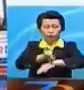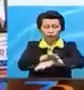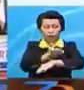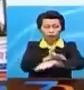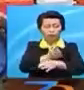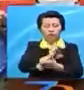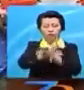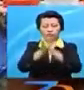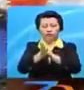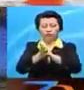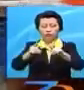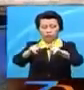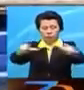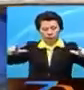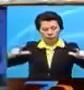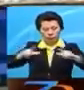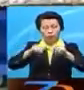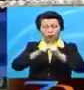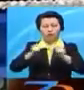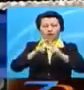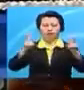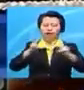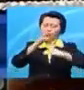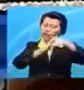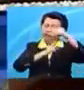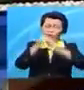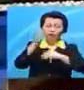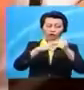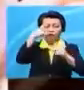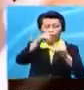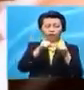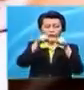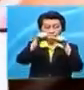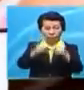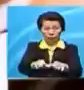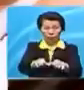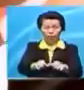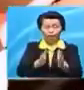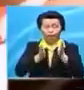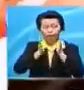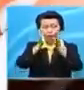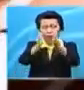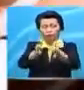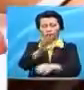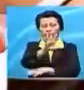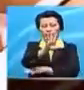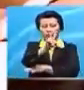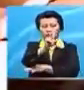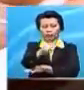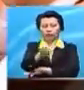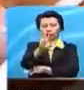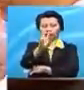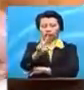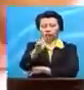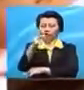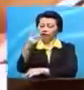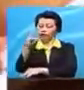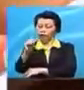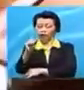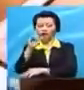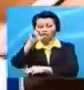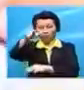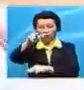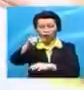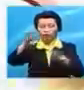bagi menjadikan Lembah Kelang antara bandar paling selesa untuk diduduki. Laluan sepanjang 52.2 km itu